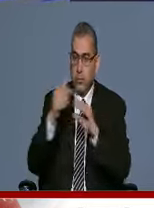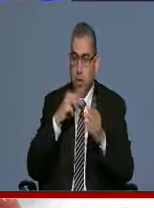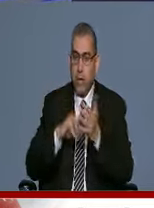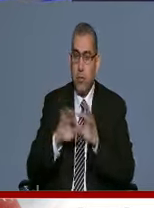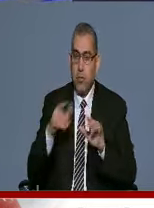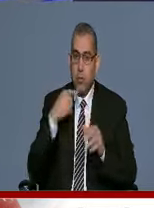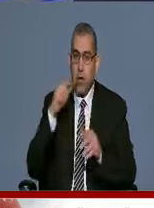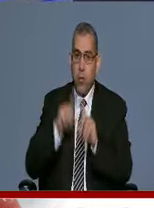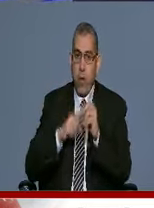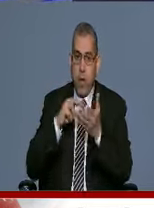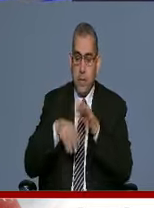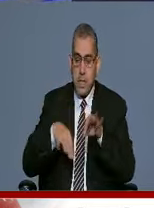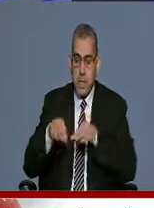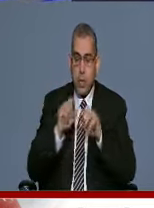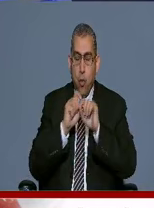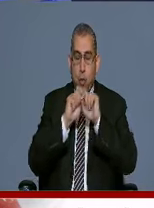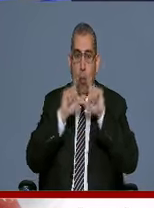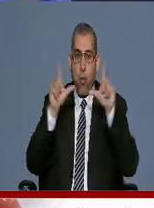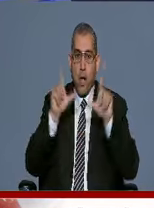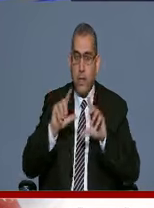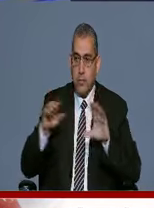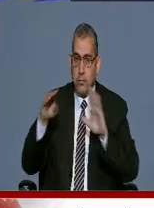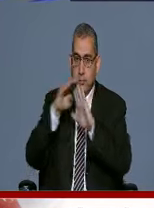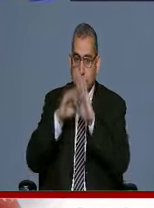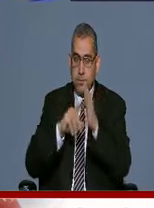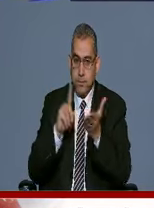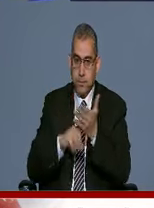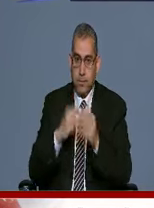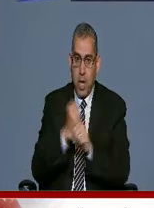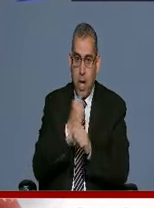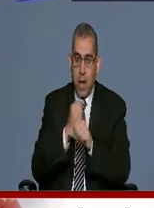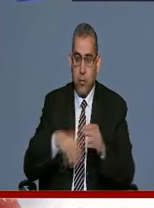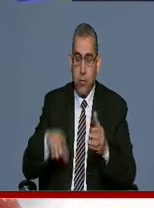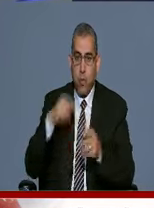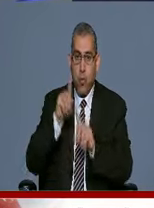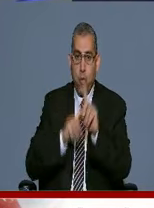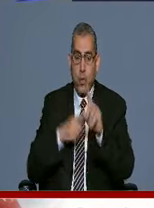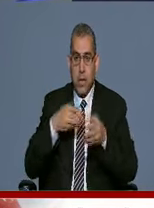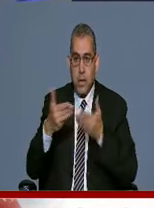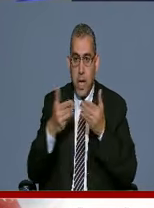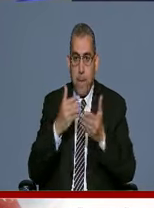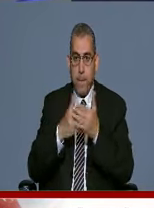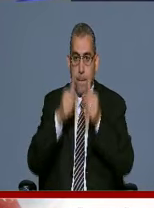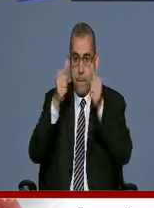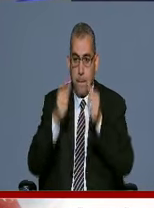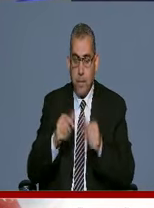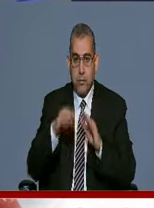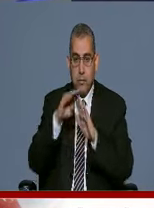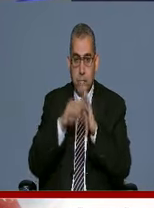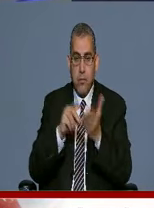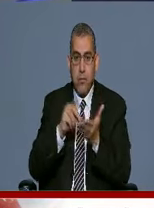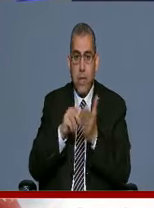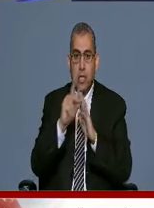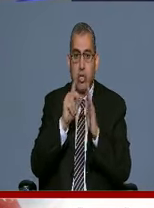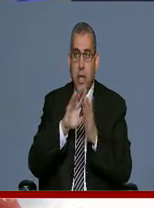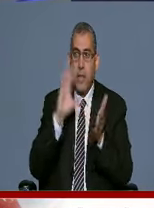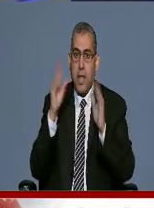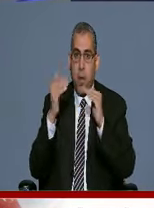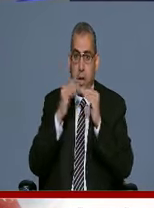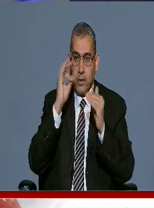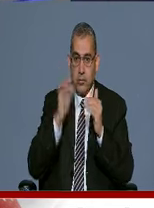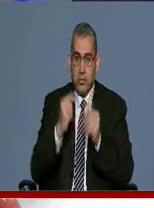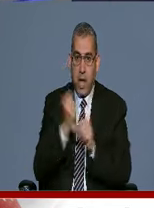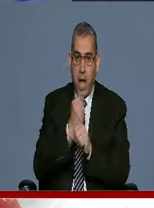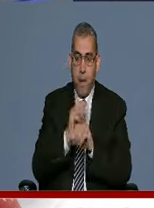عام وسياسة واضحة ومحددة لتنظيم وترتيب وإدارة البيانات واتباع المعايير الدولية فندم لتأمين البيانات بشكل